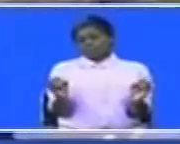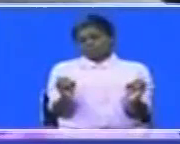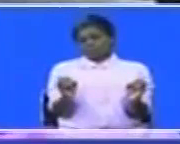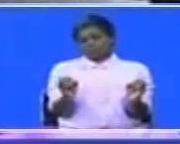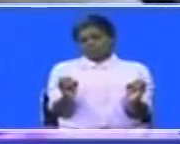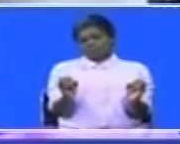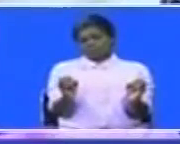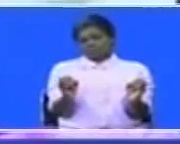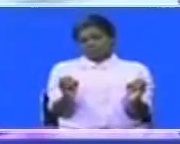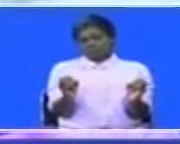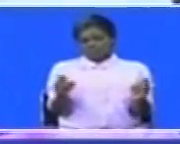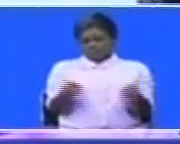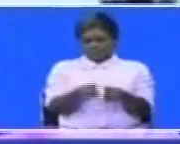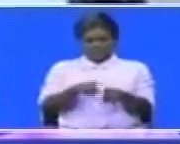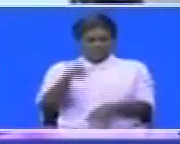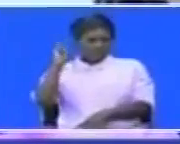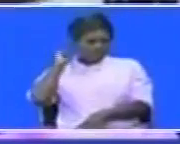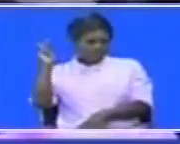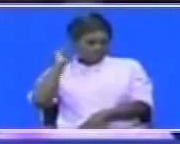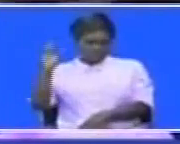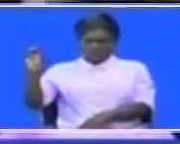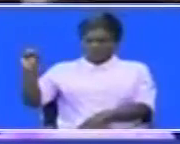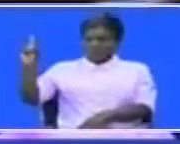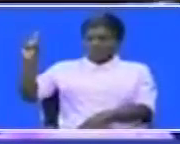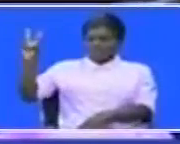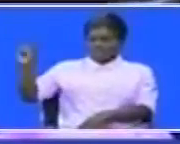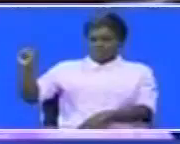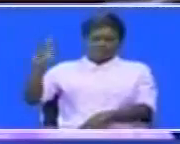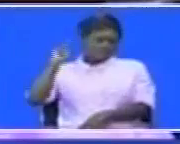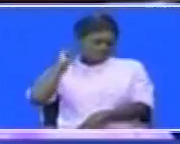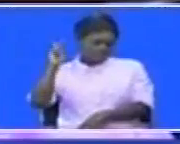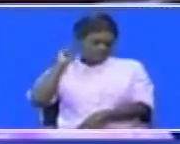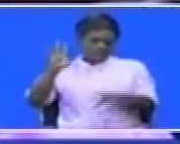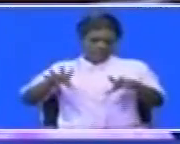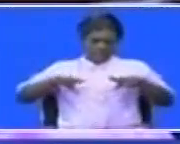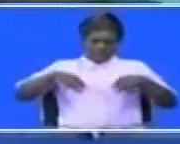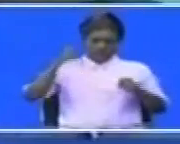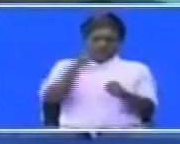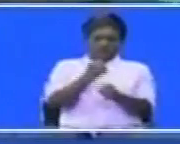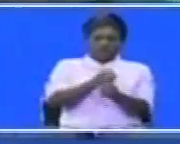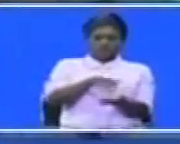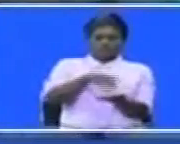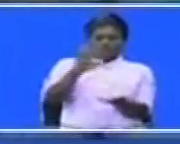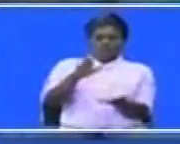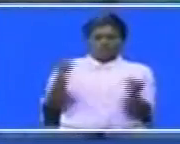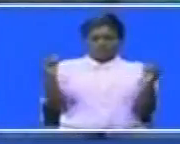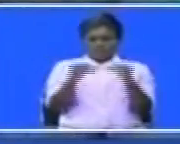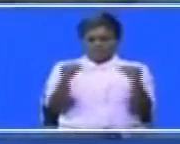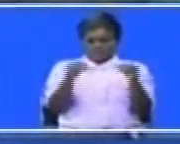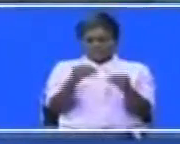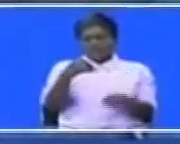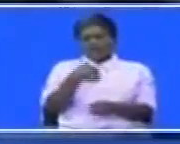at river. Hatimaye mjini Kisii, viongozi wa chama cha ODM tawi la Kisii wamekubaliana kushirikiana zaidi baada ya kuwepo kwa mvutano wa wiki